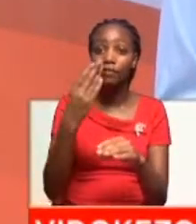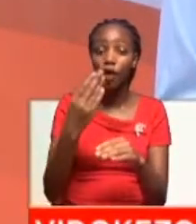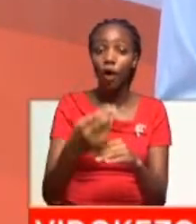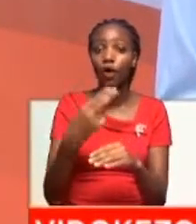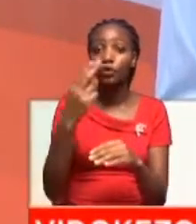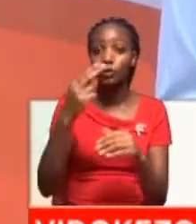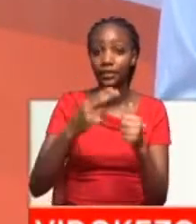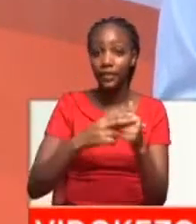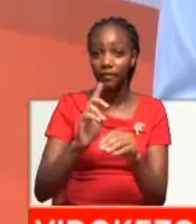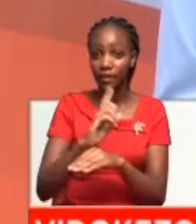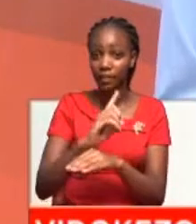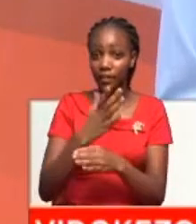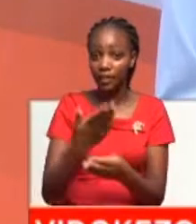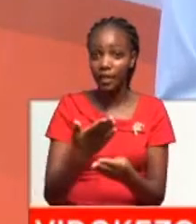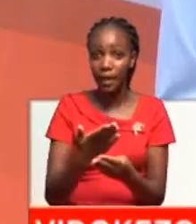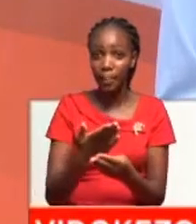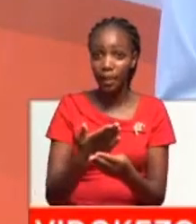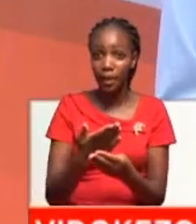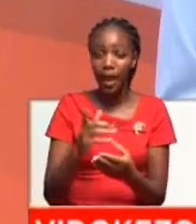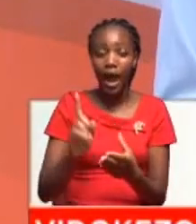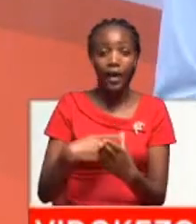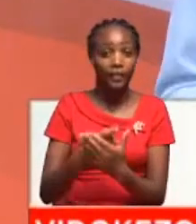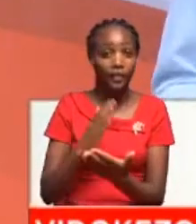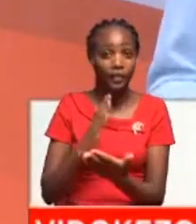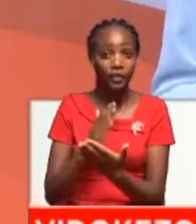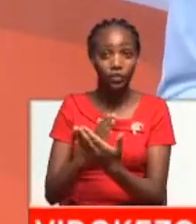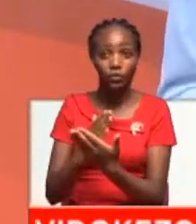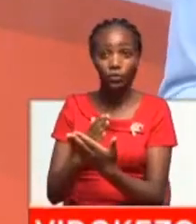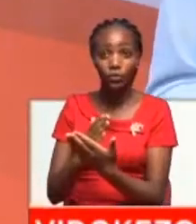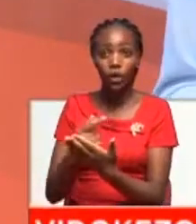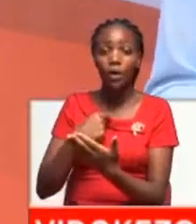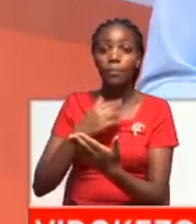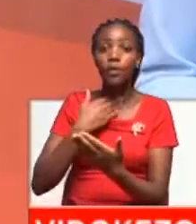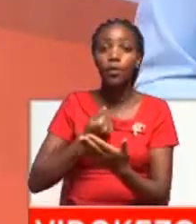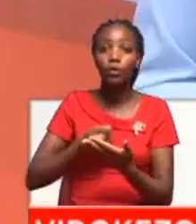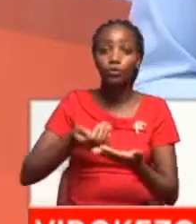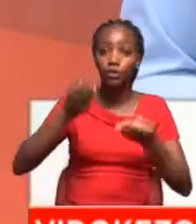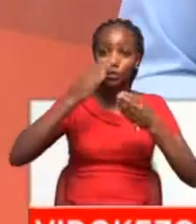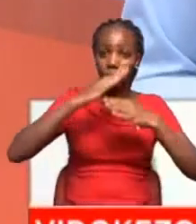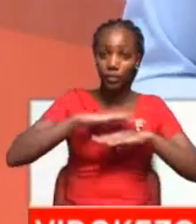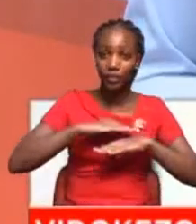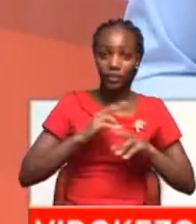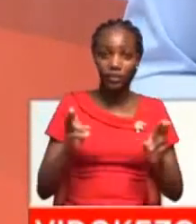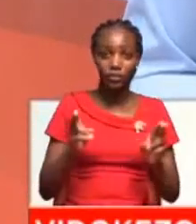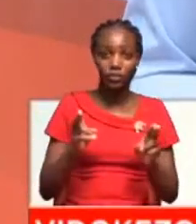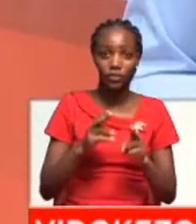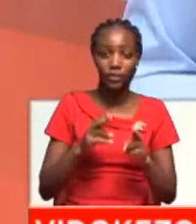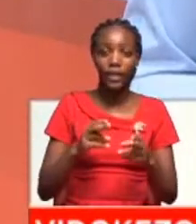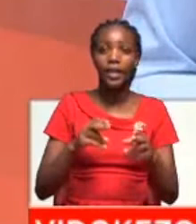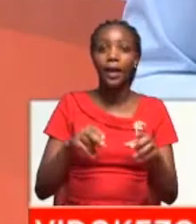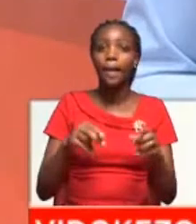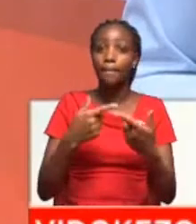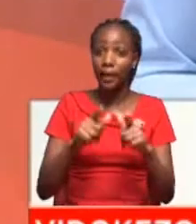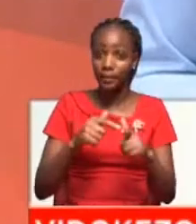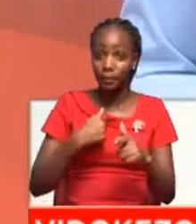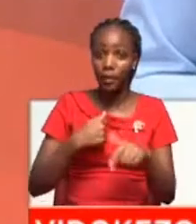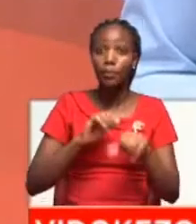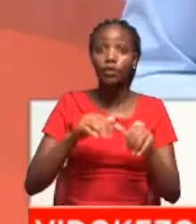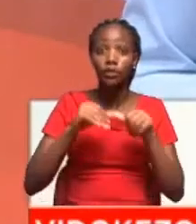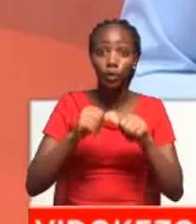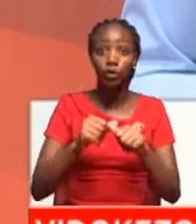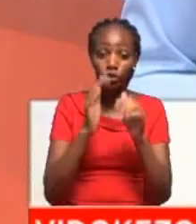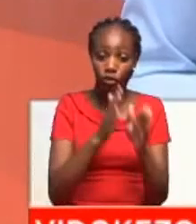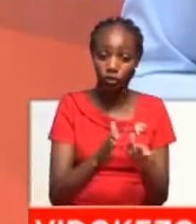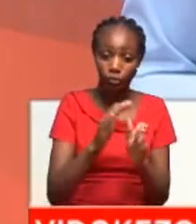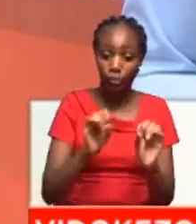Afrika Mashariki. Bila wasiwasi wote ule na kwenda katika mapumziko, lakini mapumziko yenyewe ni kutayarisha taarifa ya saa 1, kumaanisha